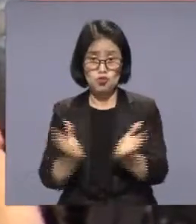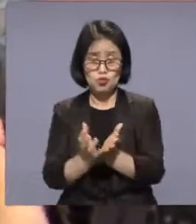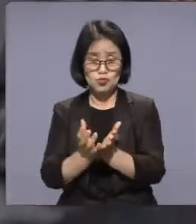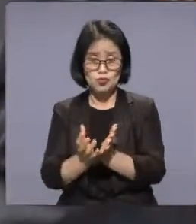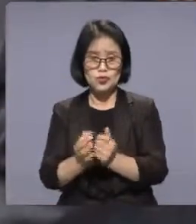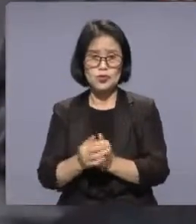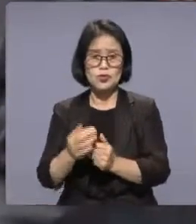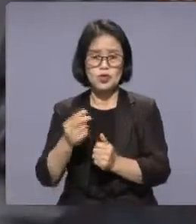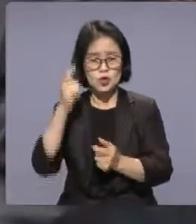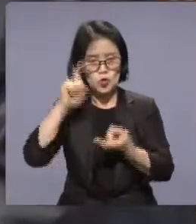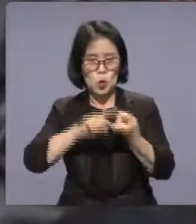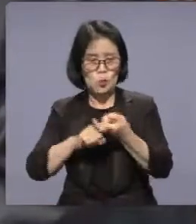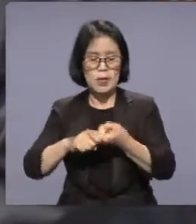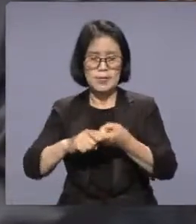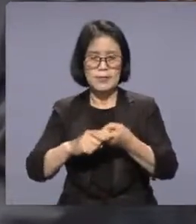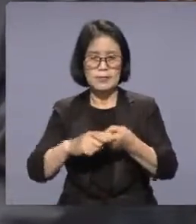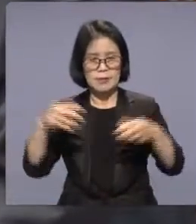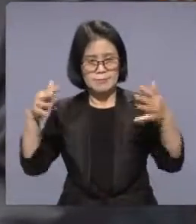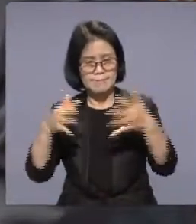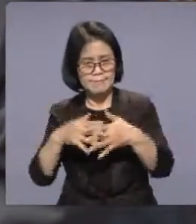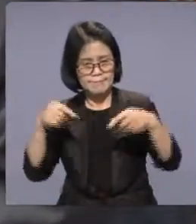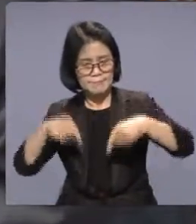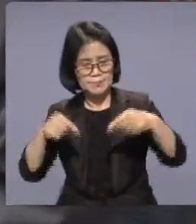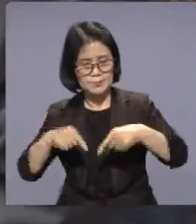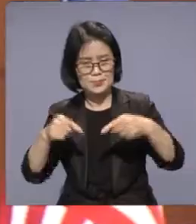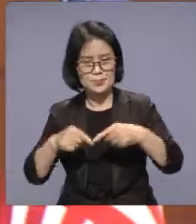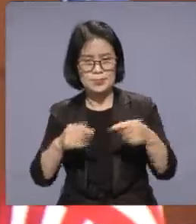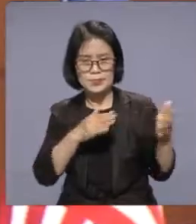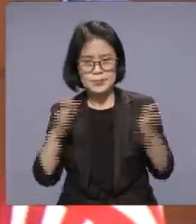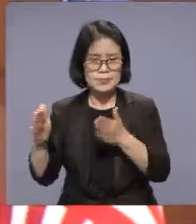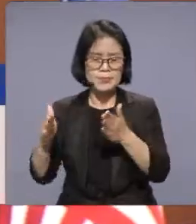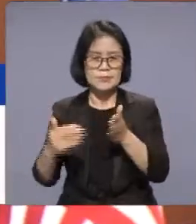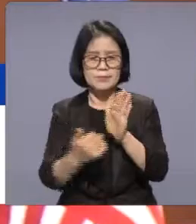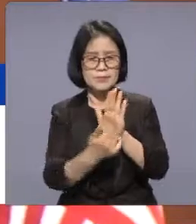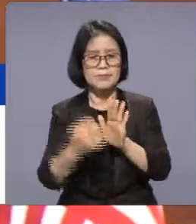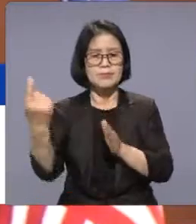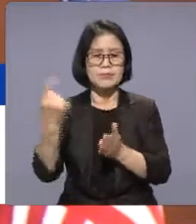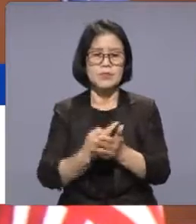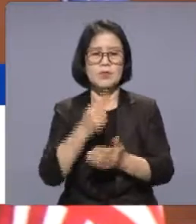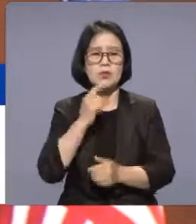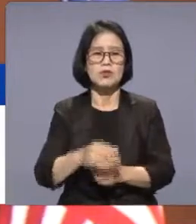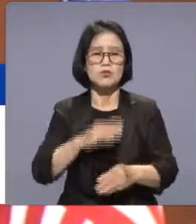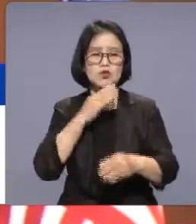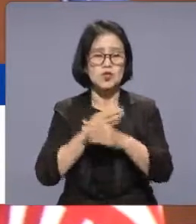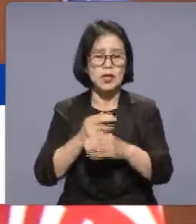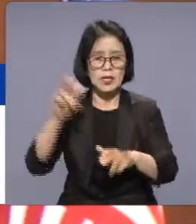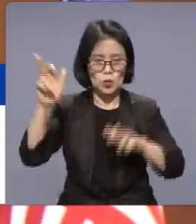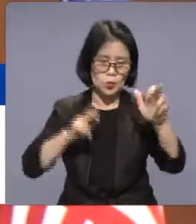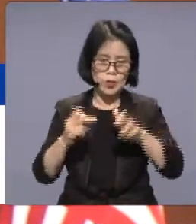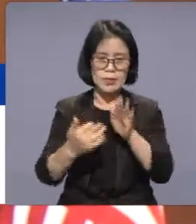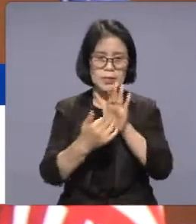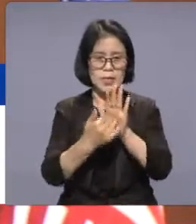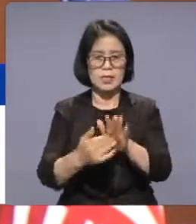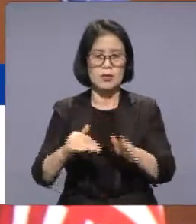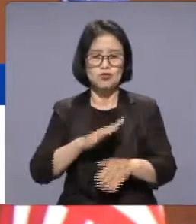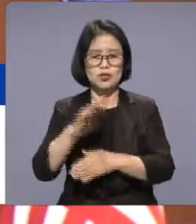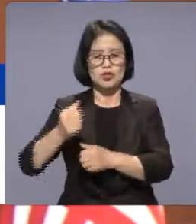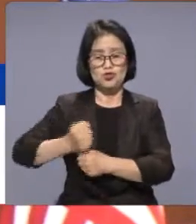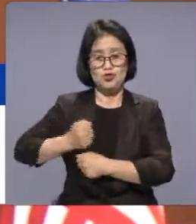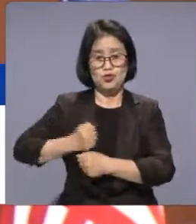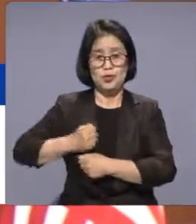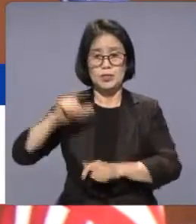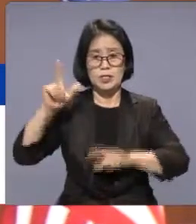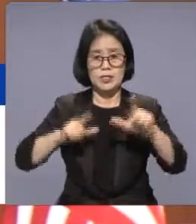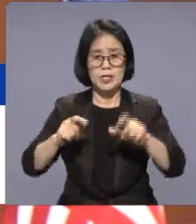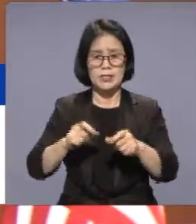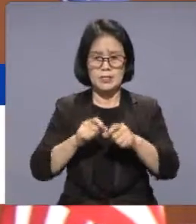협의하며 긴급 상황을 대비해왔다고 강조했습니다. Furthermore, we are prepared to make both short and longer-term adjustments to our